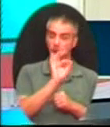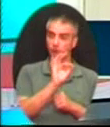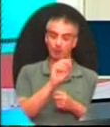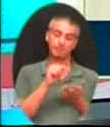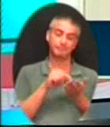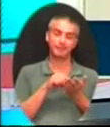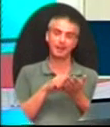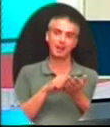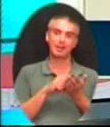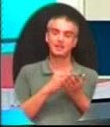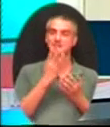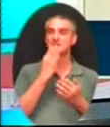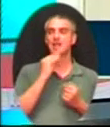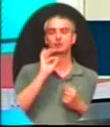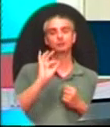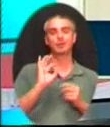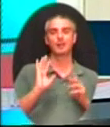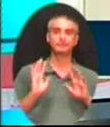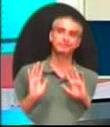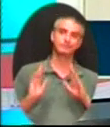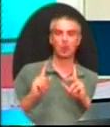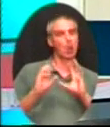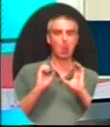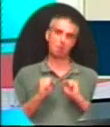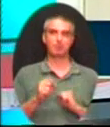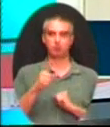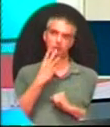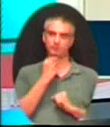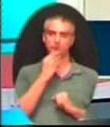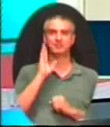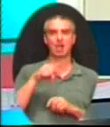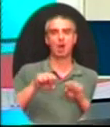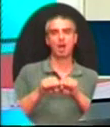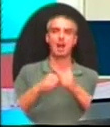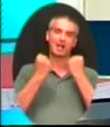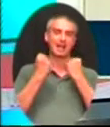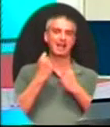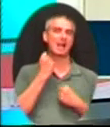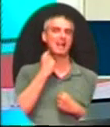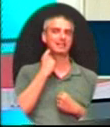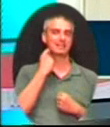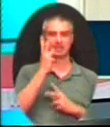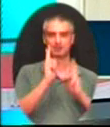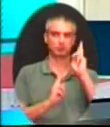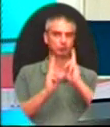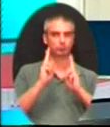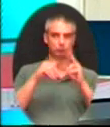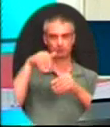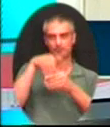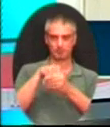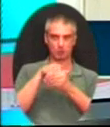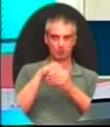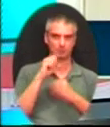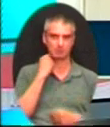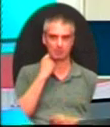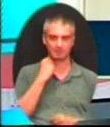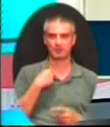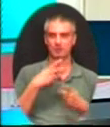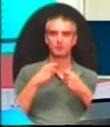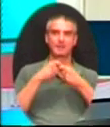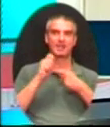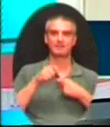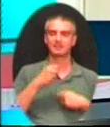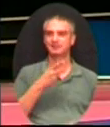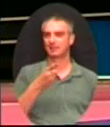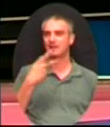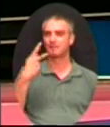משום שהיהדות שלהם לכאורה מוטלת בספק, וזה עלול לפגום ביין שמיוצר ביקב. אנחנו עם חברת הכנסת